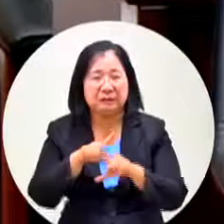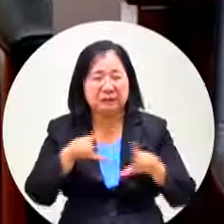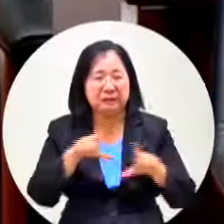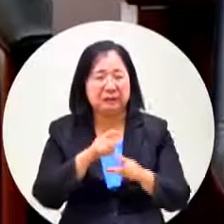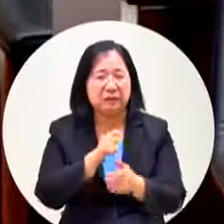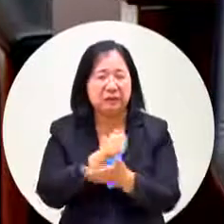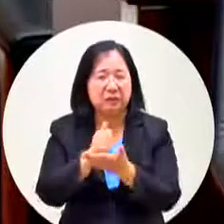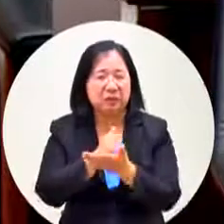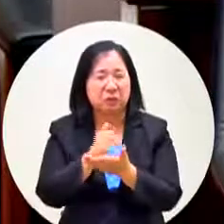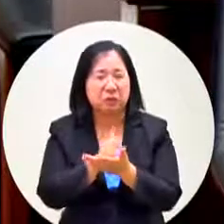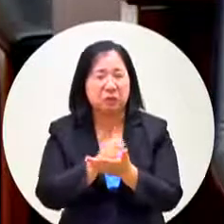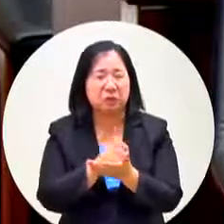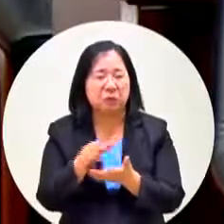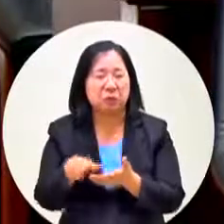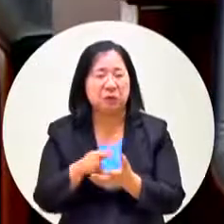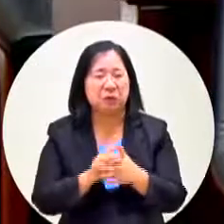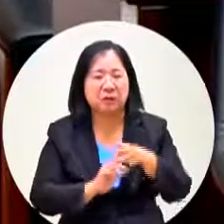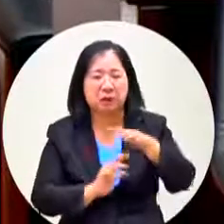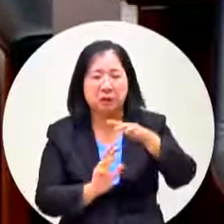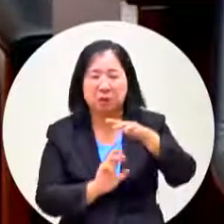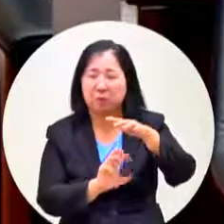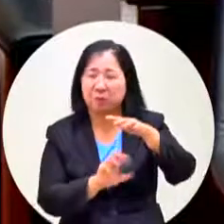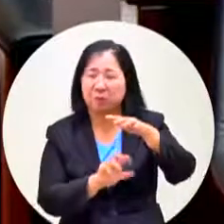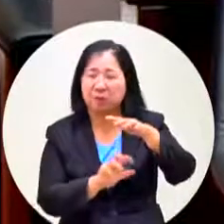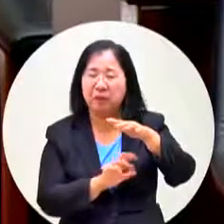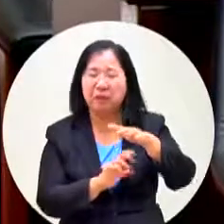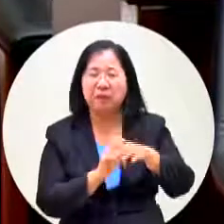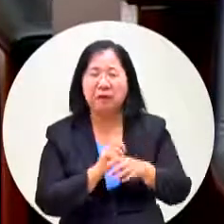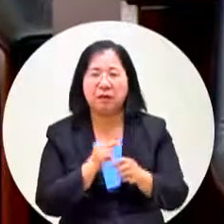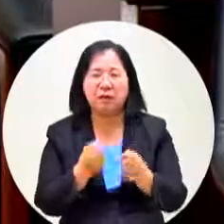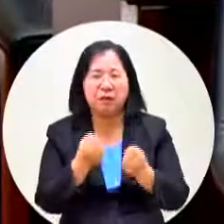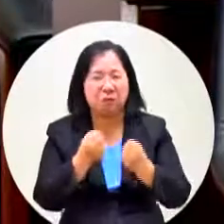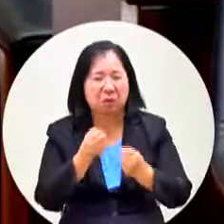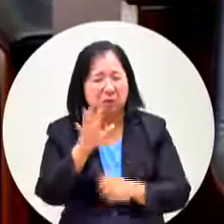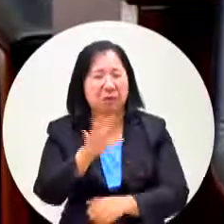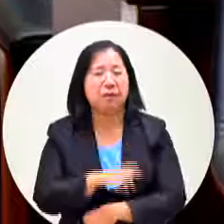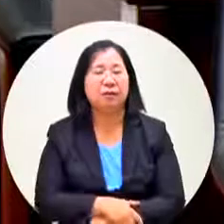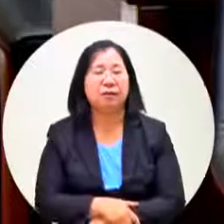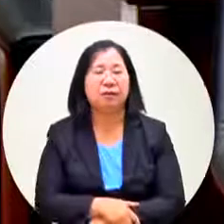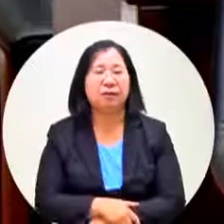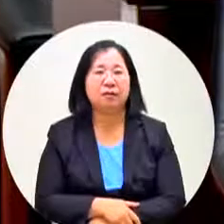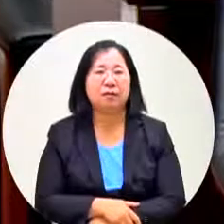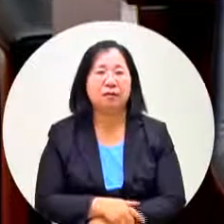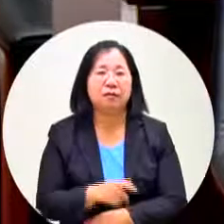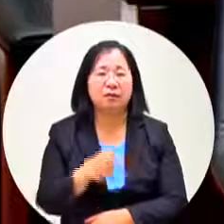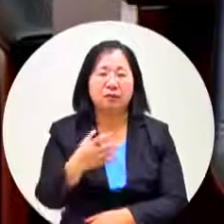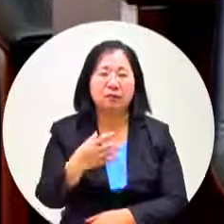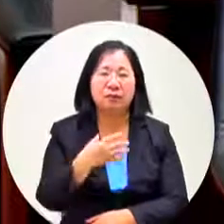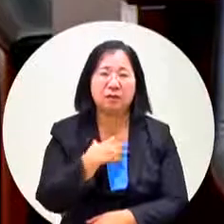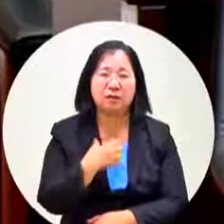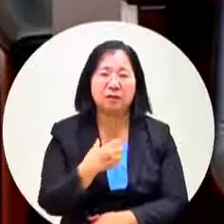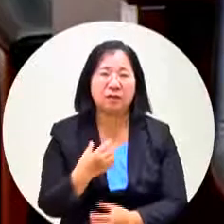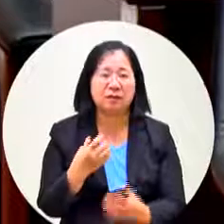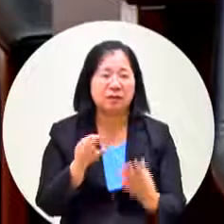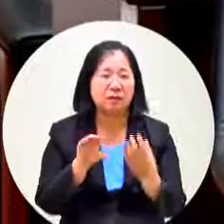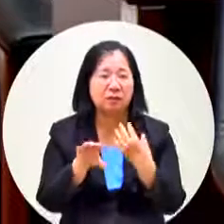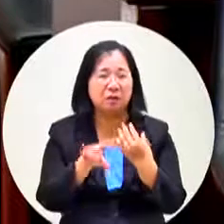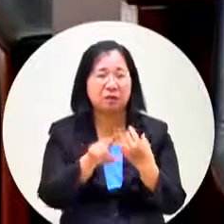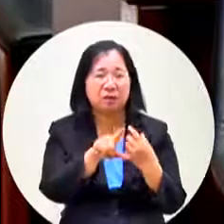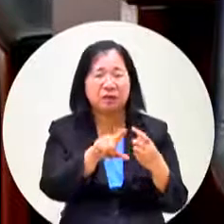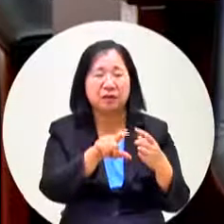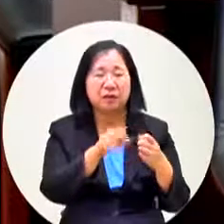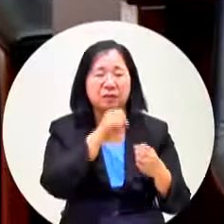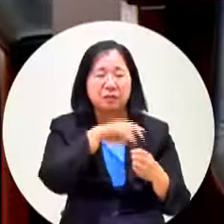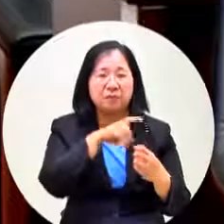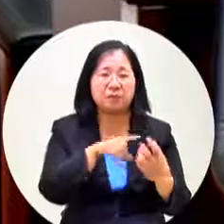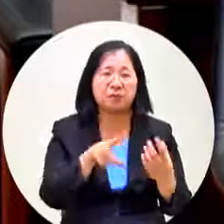啊、大十字路口，伊本身吼、哦，何况只要未开发的时，伊只到这个啊、车